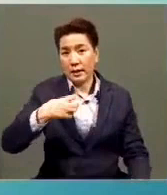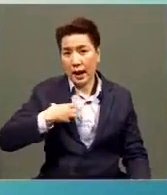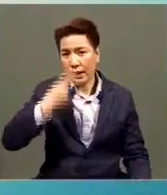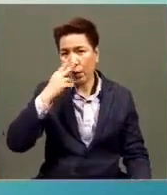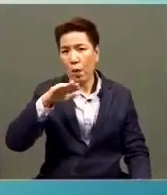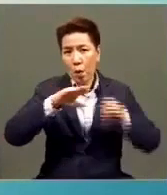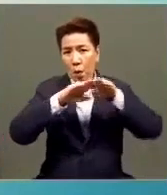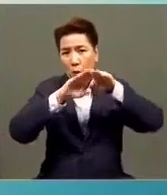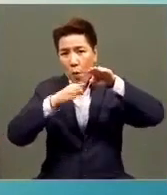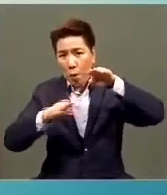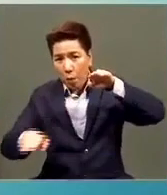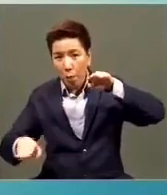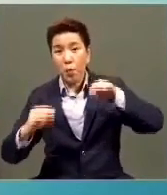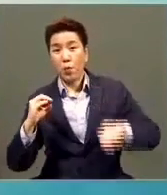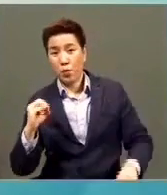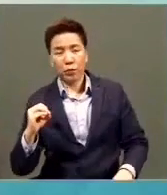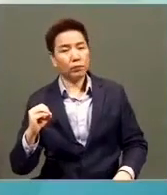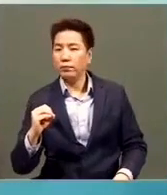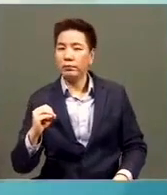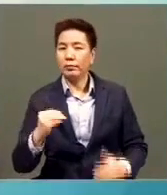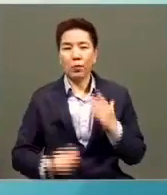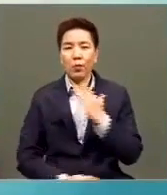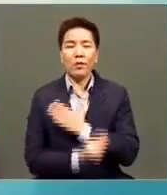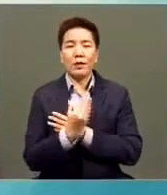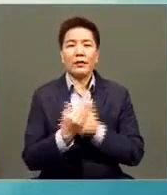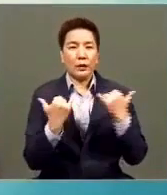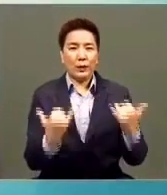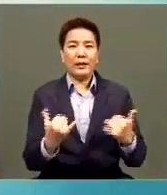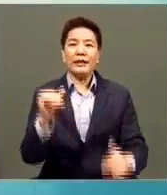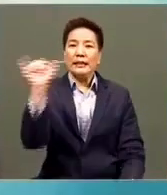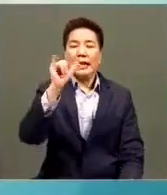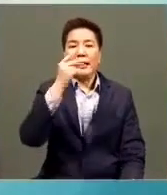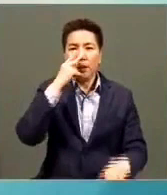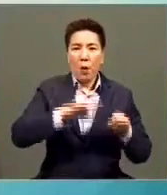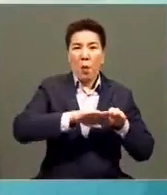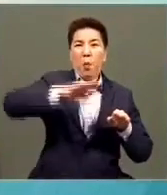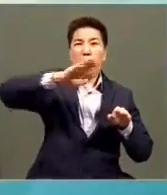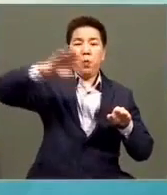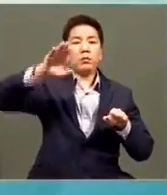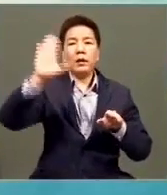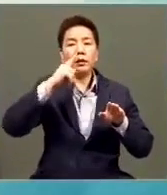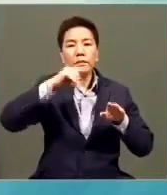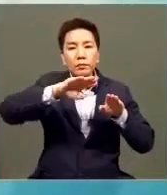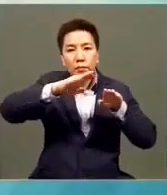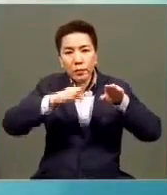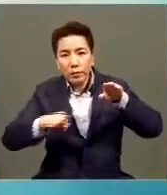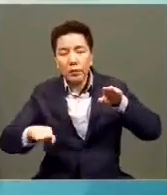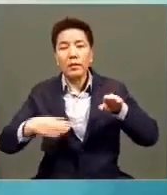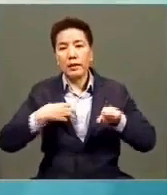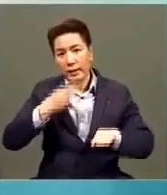เลข0แต่จริงๆแล้วอาจจะยังเป็นไปไม่ได้นะคะอย่างน้อยเราเห็นกราฟที่ไม่สูงเหมือนในช่วงแรกๆที่ผ่านมา